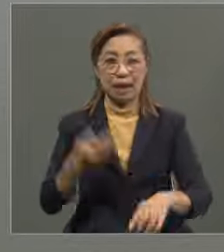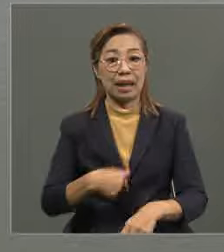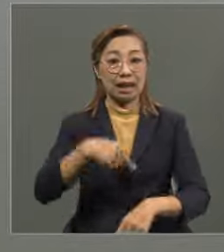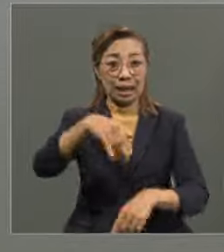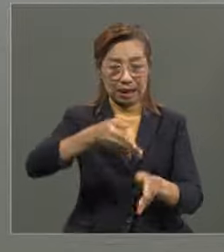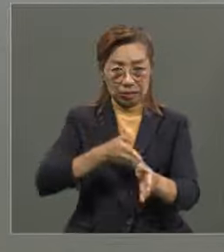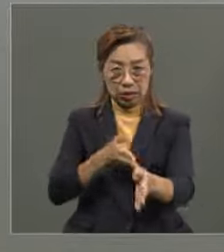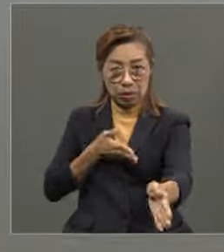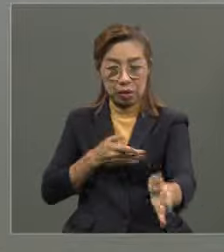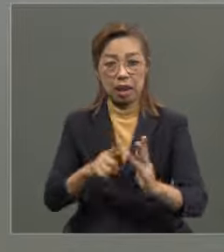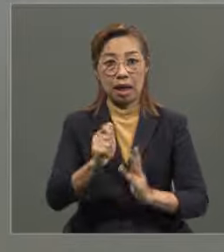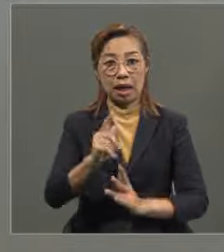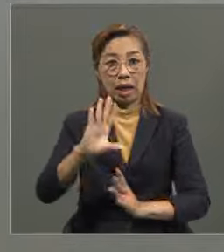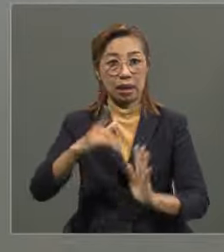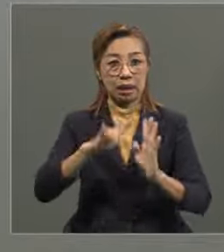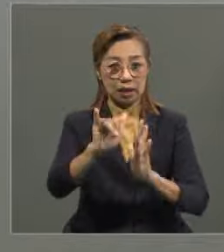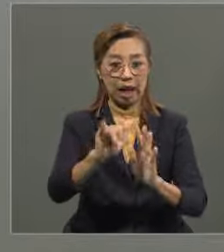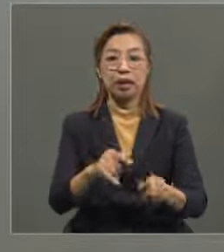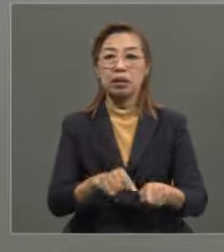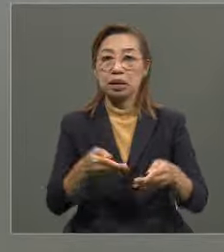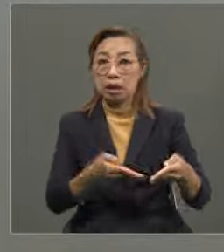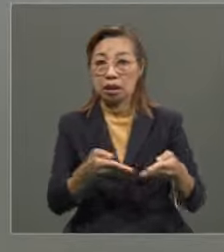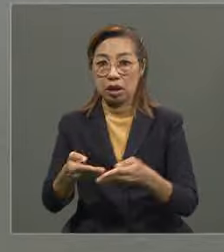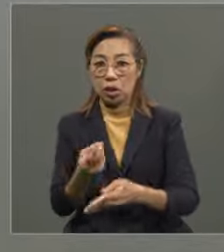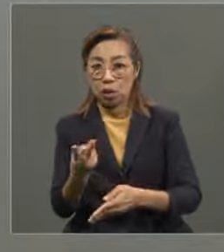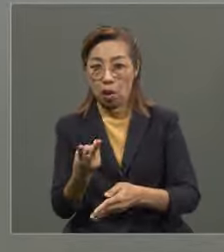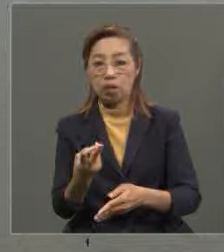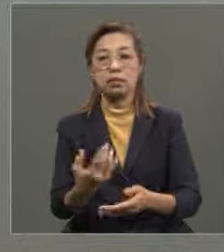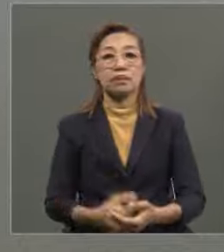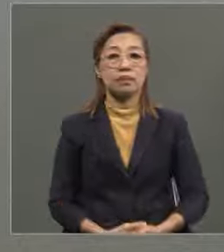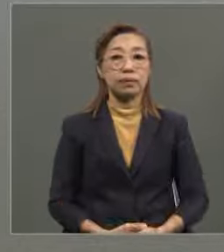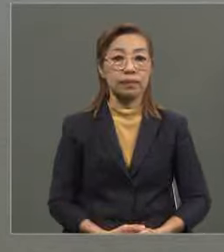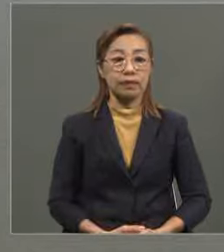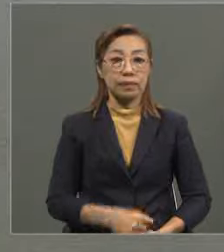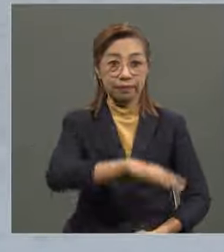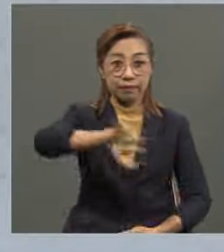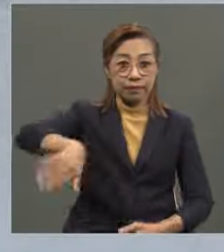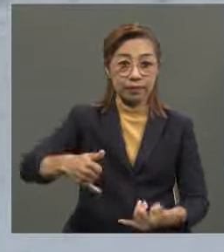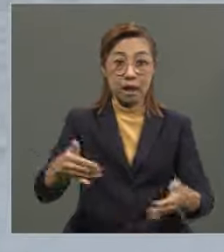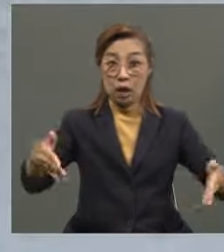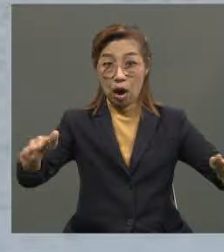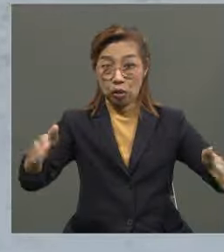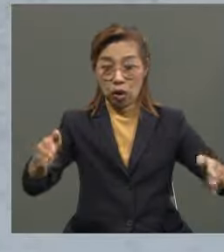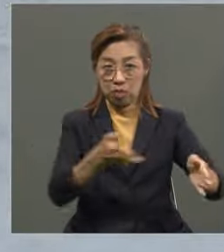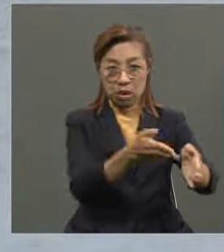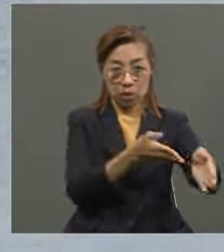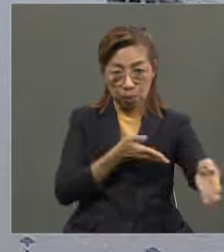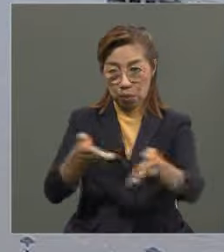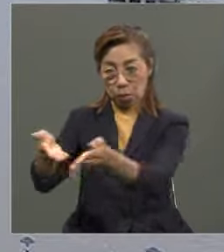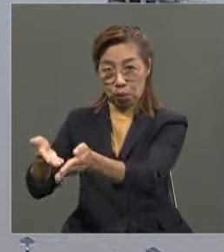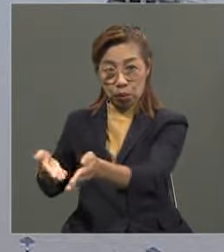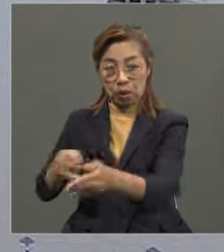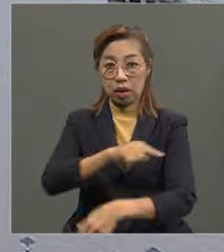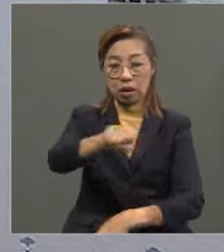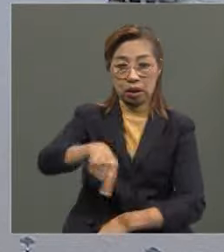ยเรือเอกชัยเหินหาวและเรือเอกชัยหลาวทองเป็นเรือคู่ชักและริ้วสายนอก2ริ้วแต่ละริ้วประ